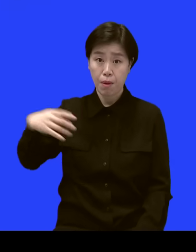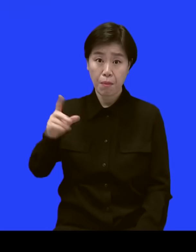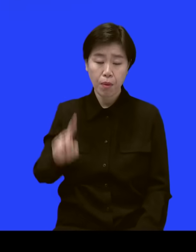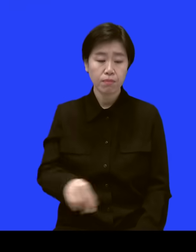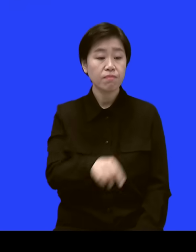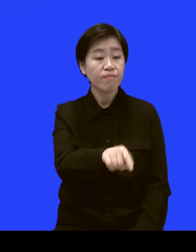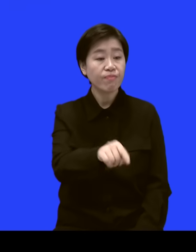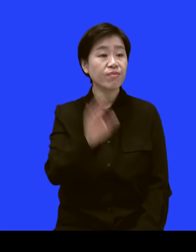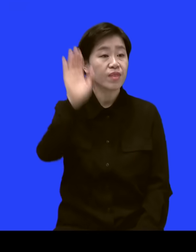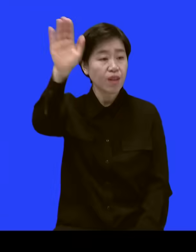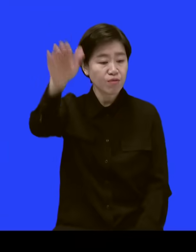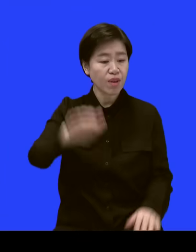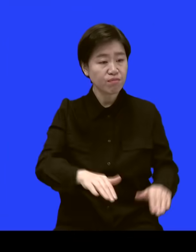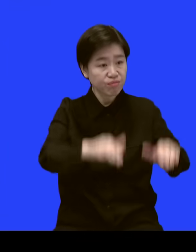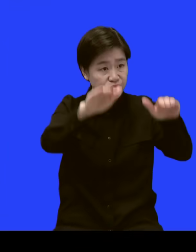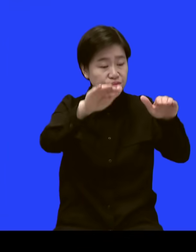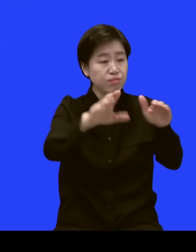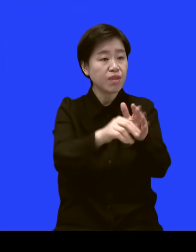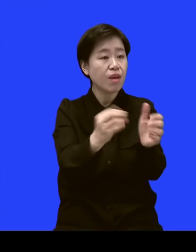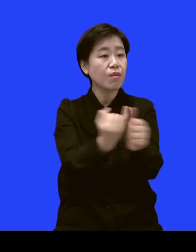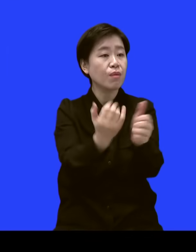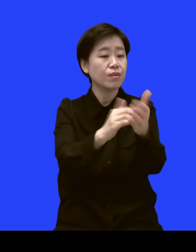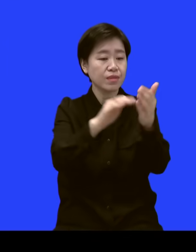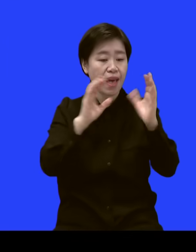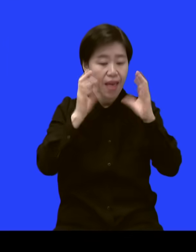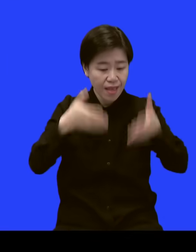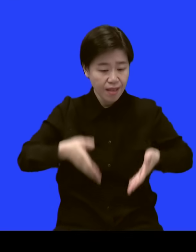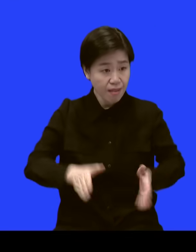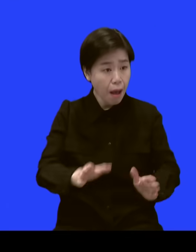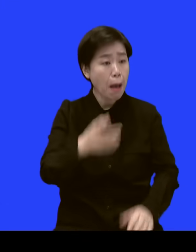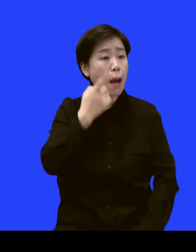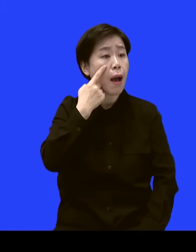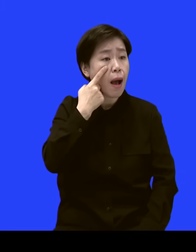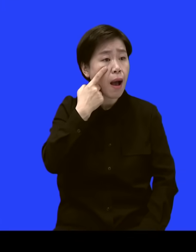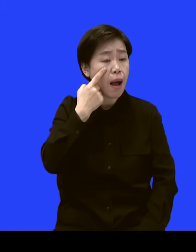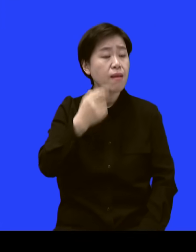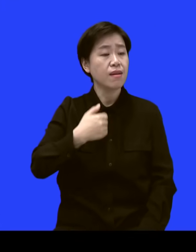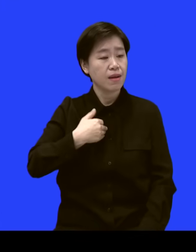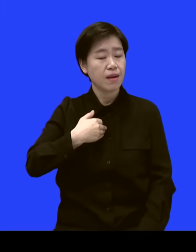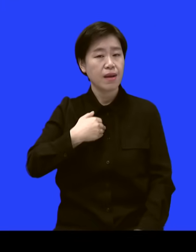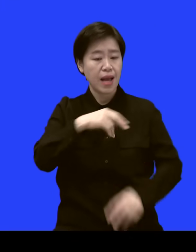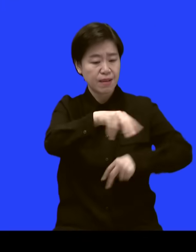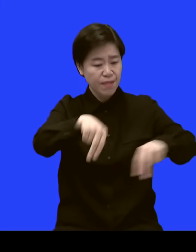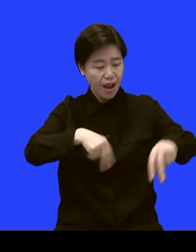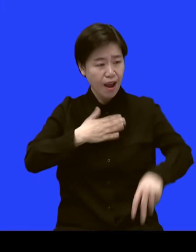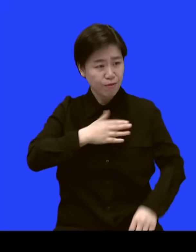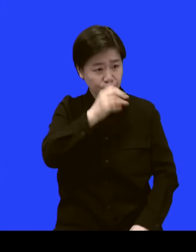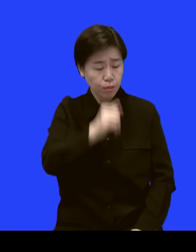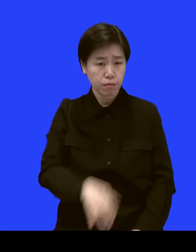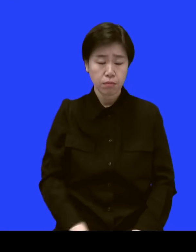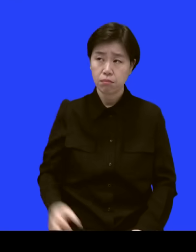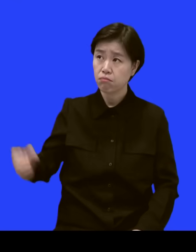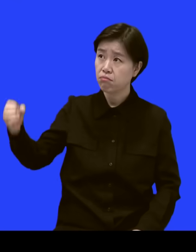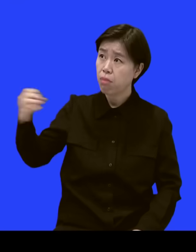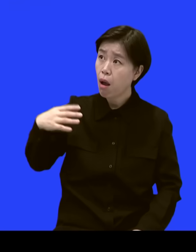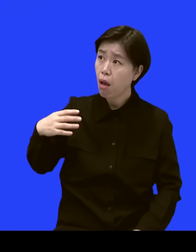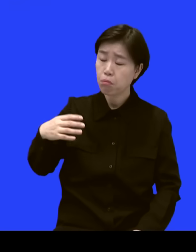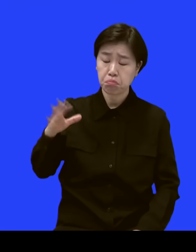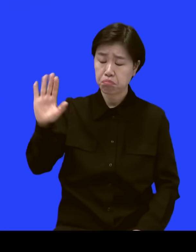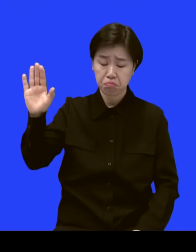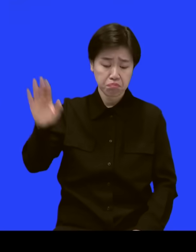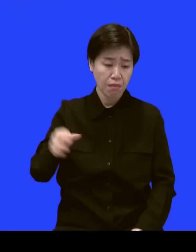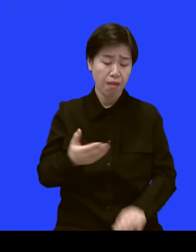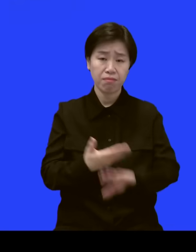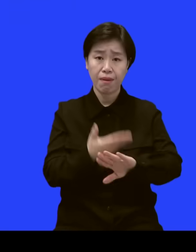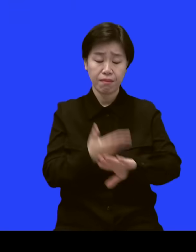낳아봐. 엄마 아빠 마음 이해한다. 더 이해가 안 가더라고요. 그렇죠. 이렇게 이쁜데 어떻게 그때 그렇게 우리를 이렇게 우리 신경을 안 쓰셨나 이런